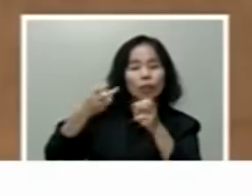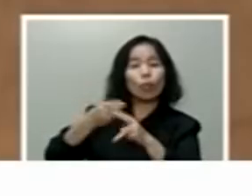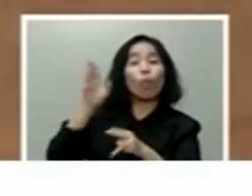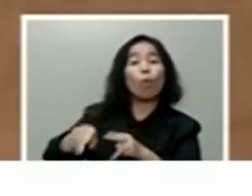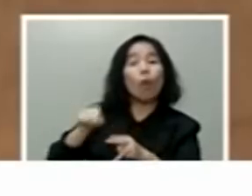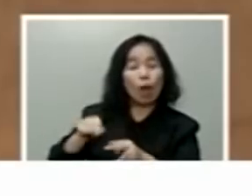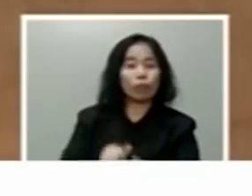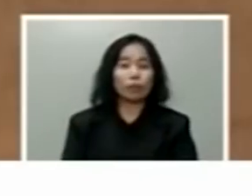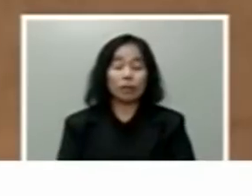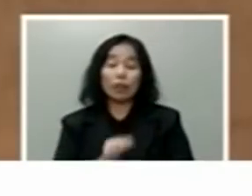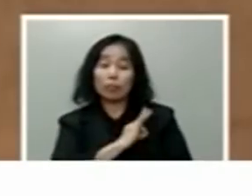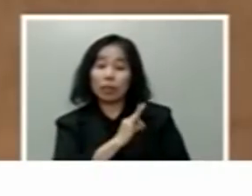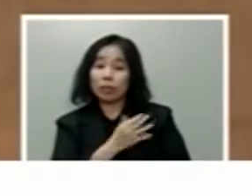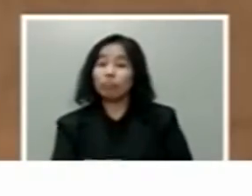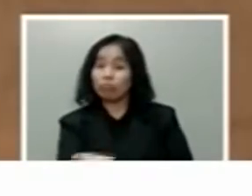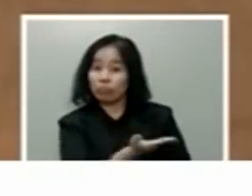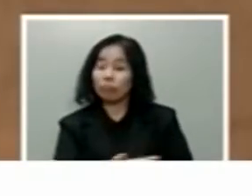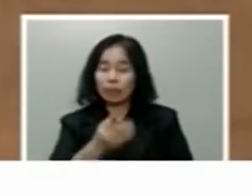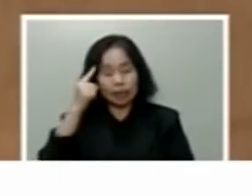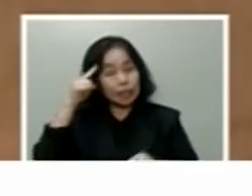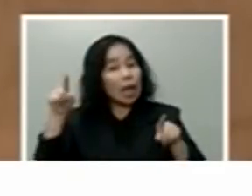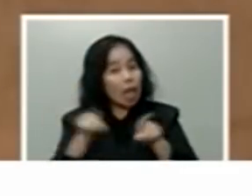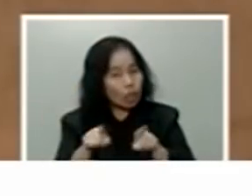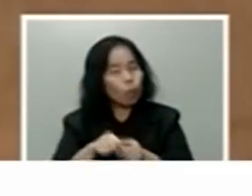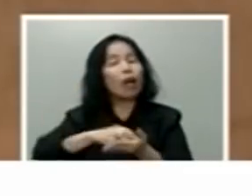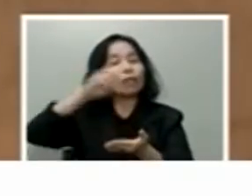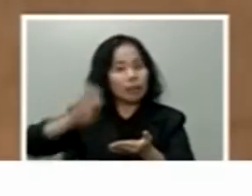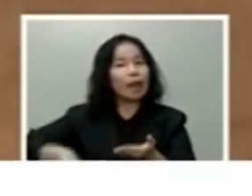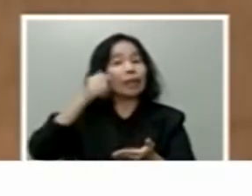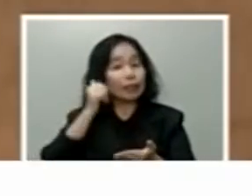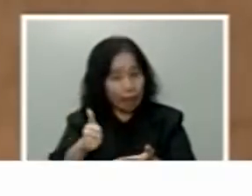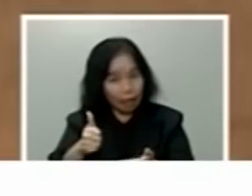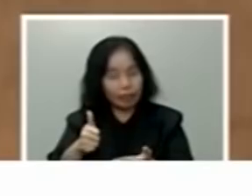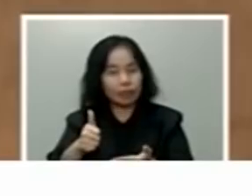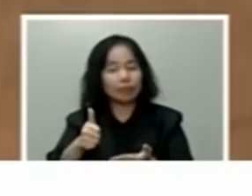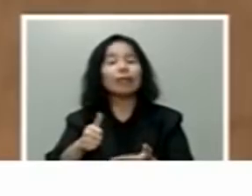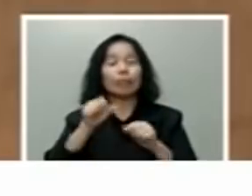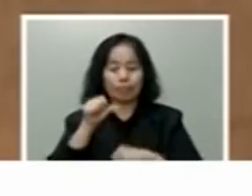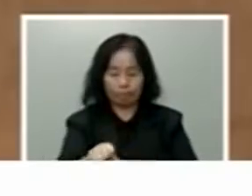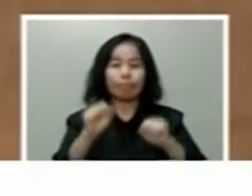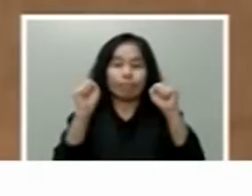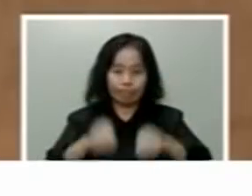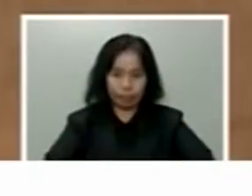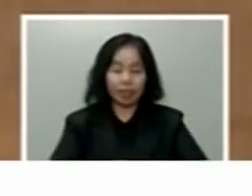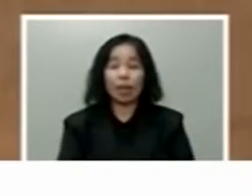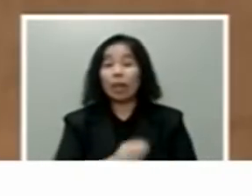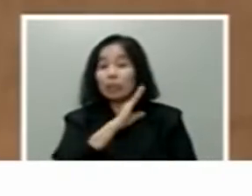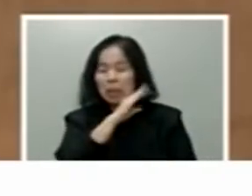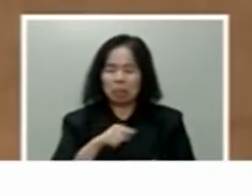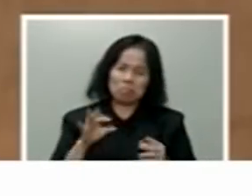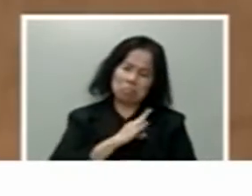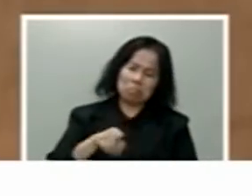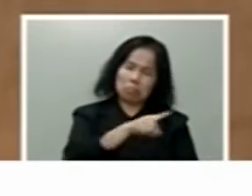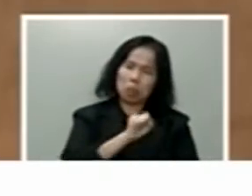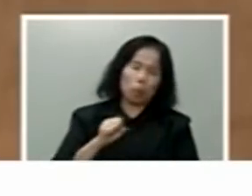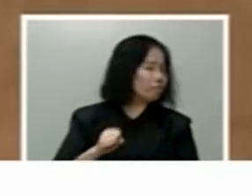ากมาตรา44แต่ปรากฏว่าท่านประธานสภาขอให้มีการตีความการนับคะแนนใหม่ให้เป็นการลงคะแนนใหม่โดยเปิดโอกา